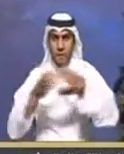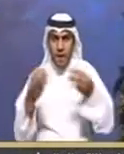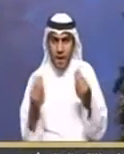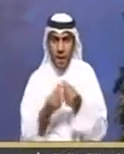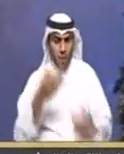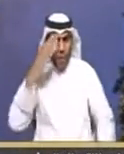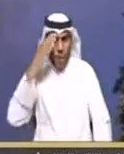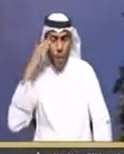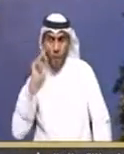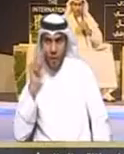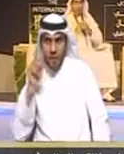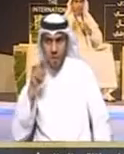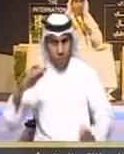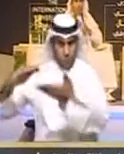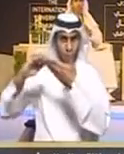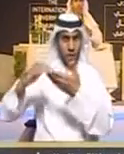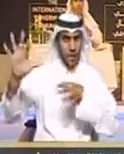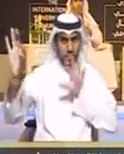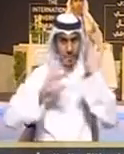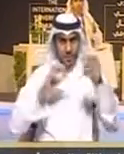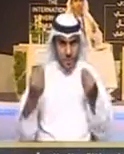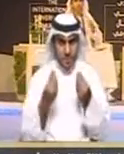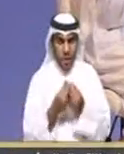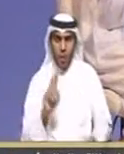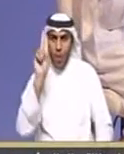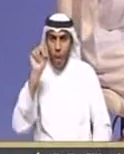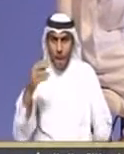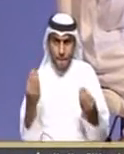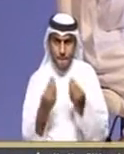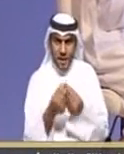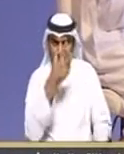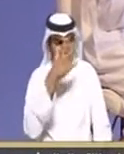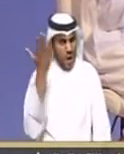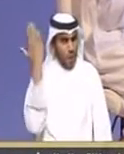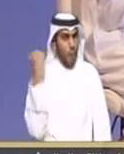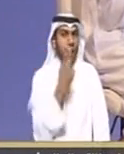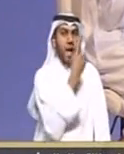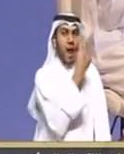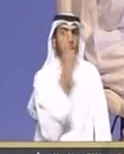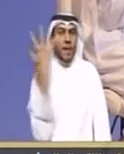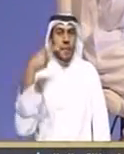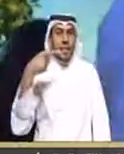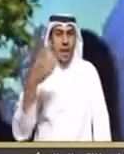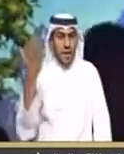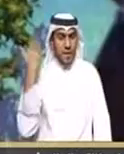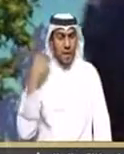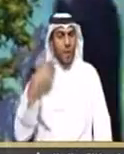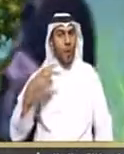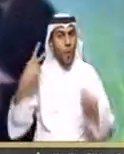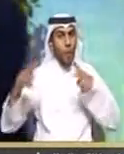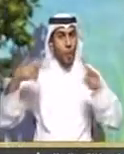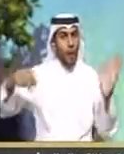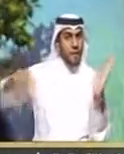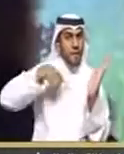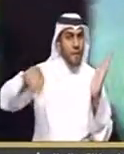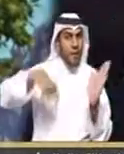الخبراء في هذا المجال. الأمم المتحدة في العام 2015 تم الاتفاق على 17 مبادرة خاصة